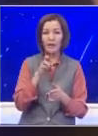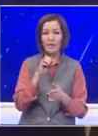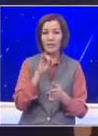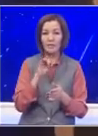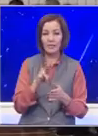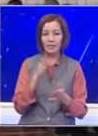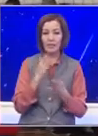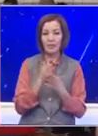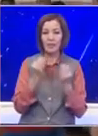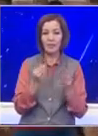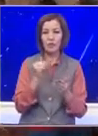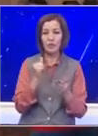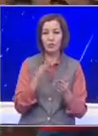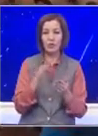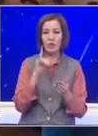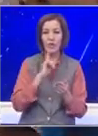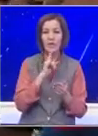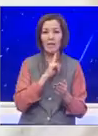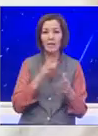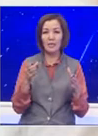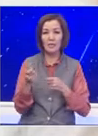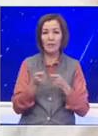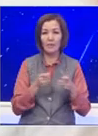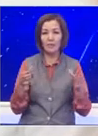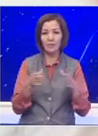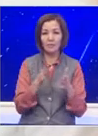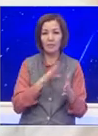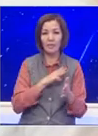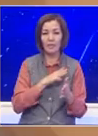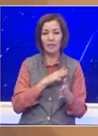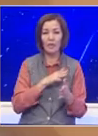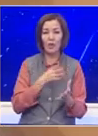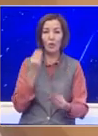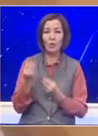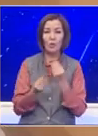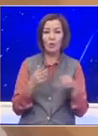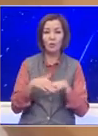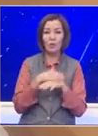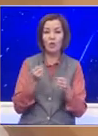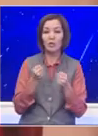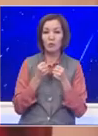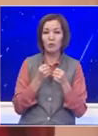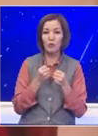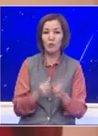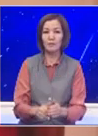бар. Қазір Жетісу әйелдері волейбол клубын басқарады. Ол бұл ойын жасқа қарамайтын нағыз бұқаралық спорт түрі дейді.